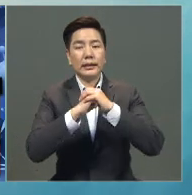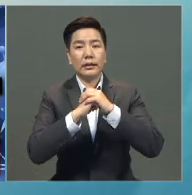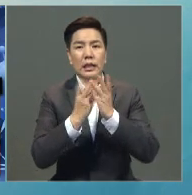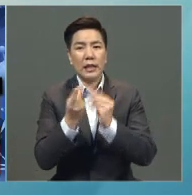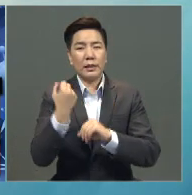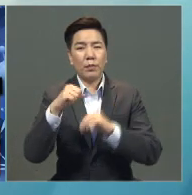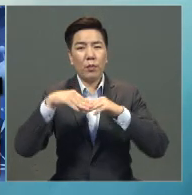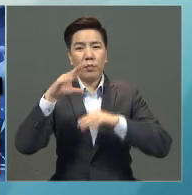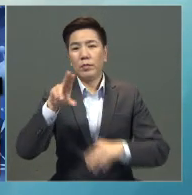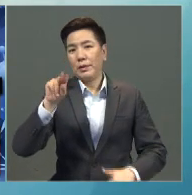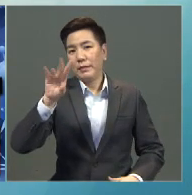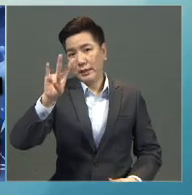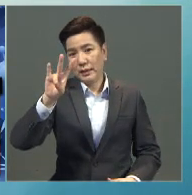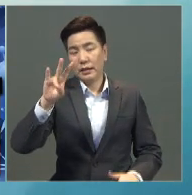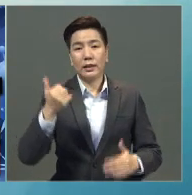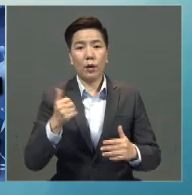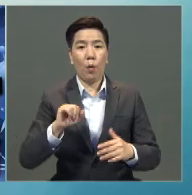เลขสองหลักกับ 37